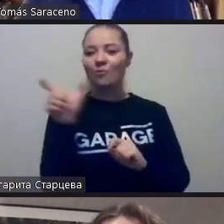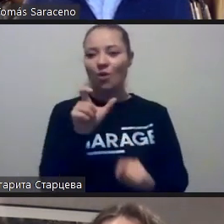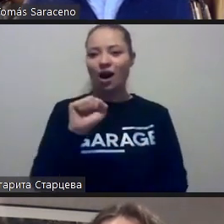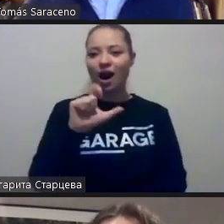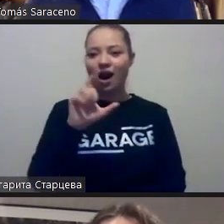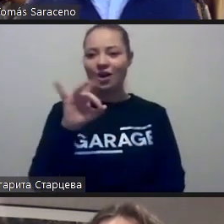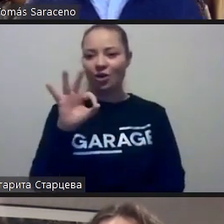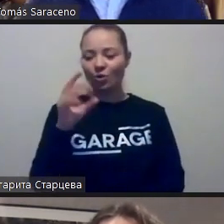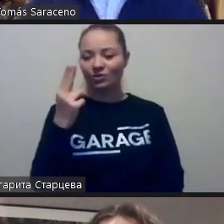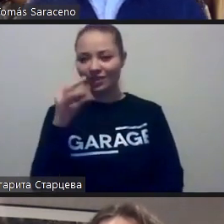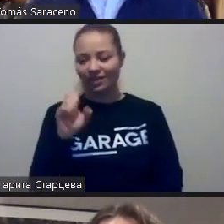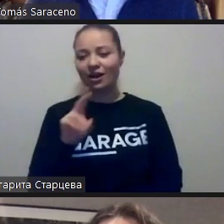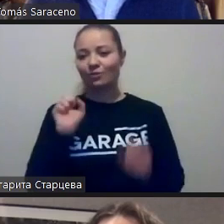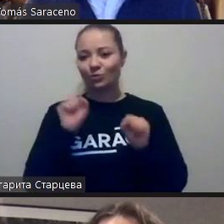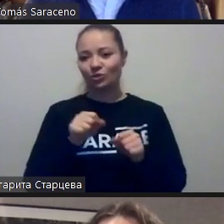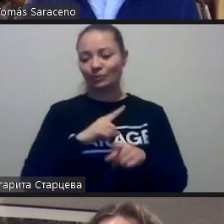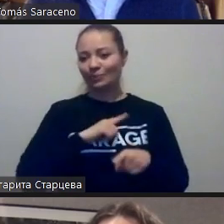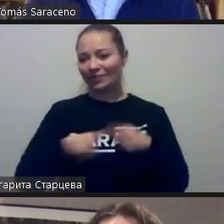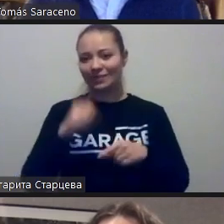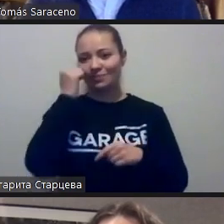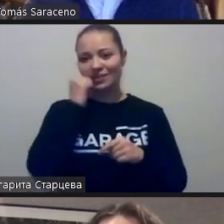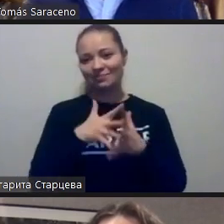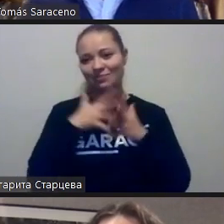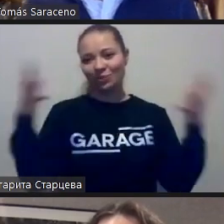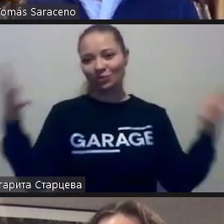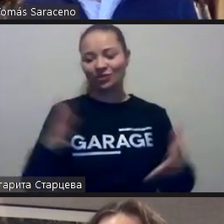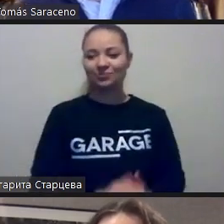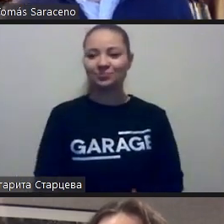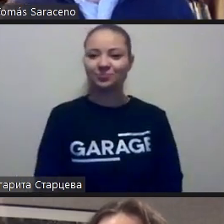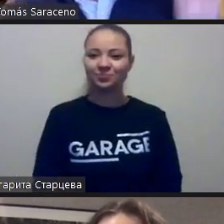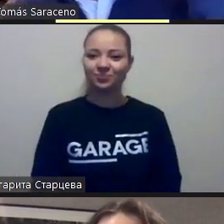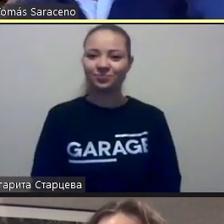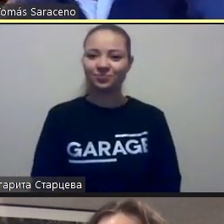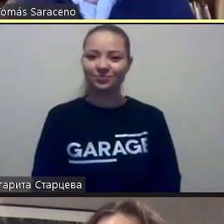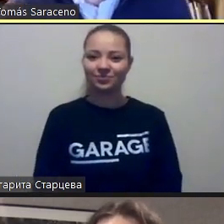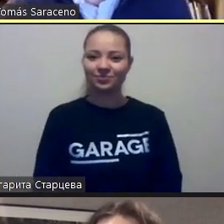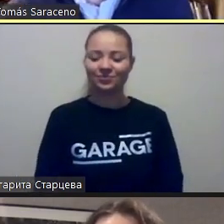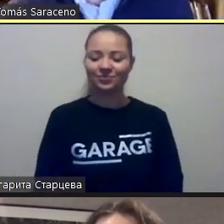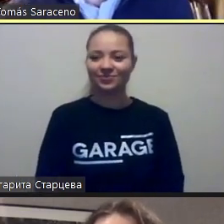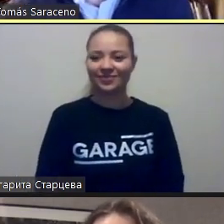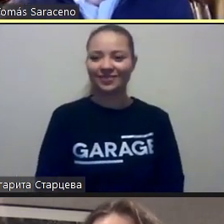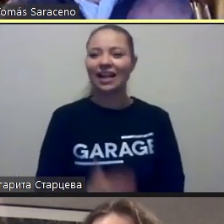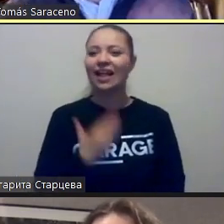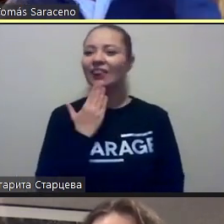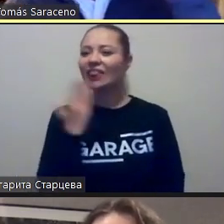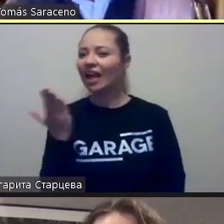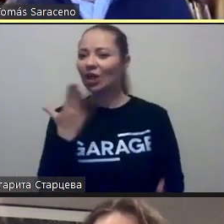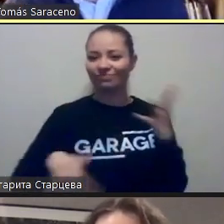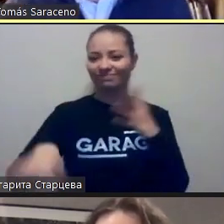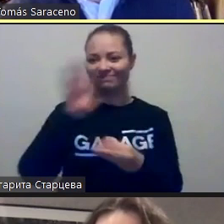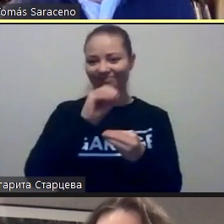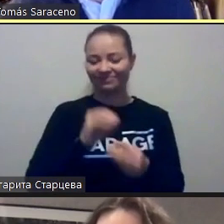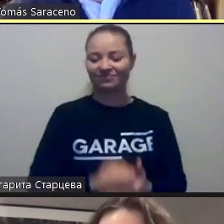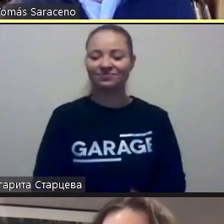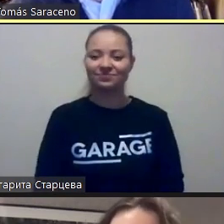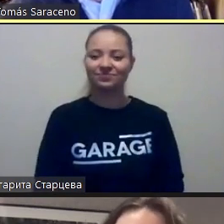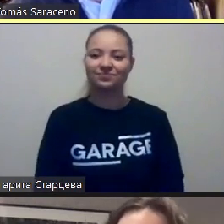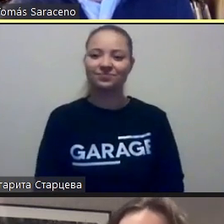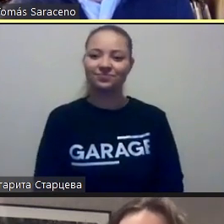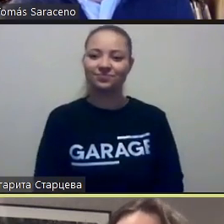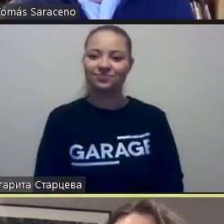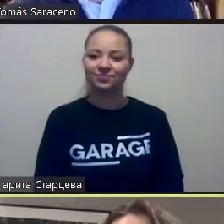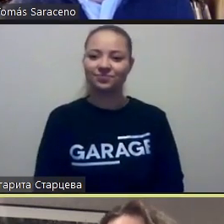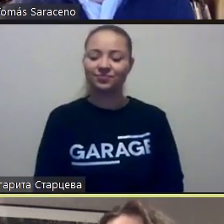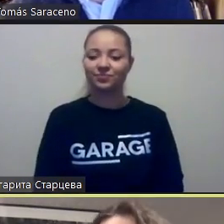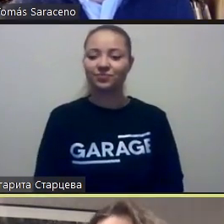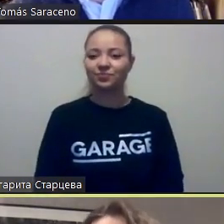of Aerocene quicker to us. Thank you so much. Thank you, everybody. Thank you. Спасибо. Bye-bye. Thank